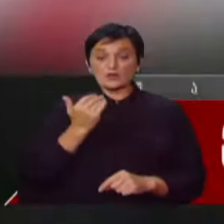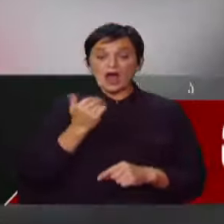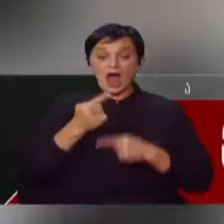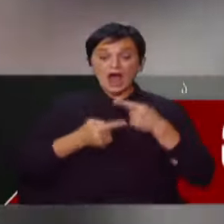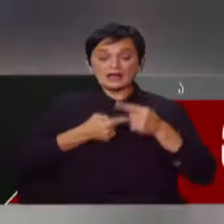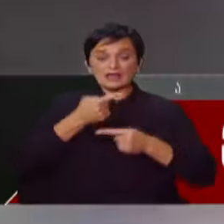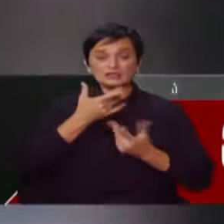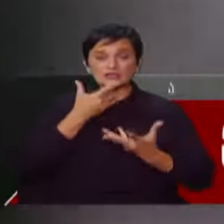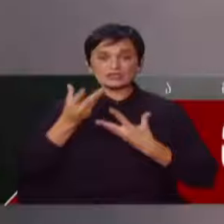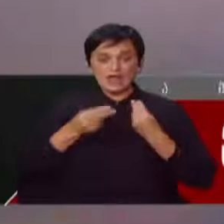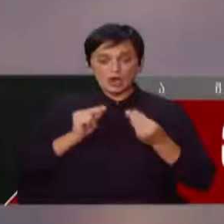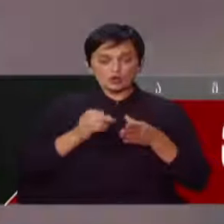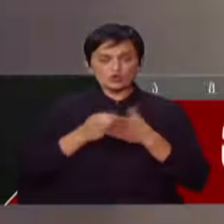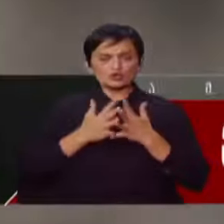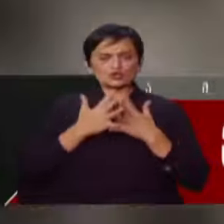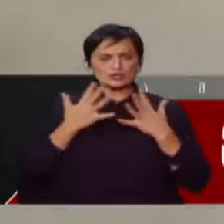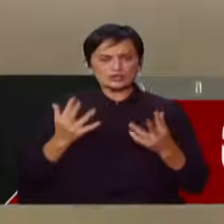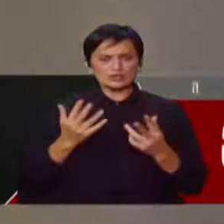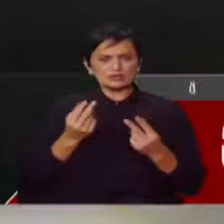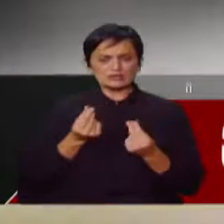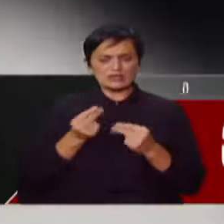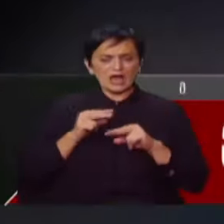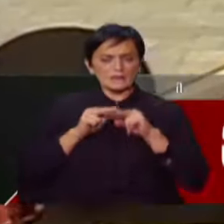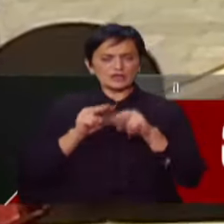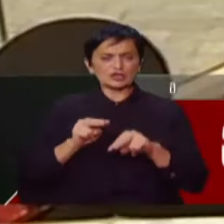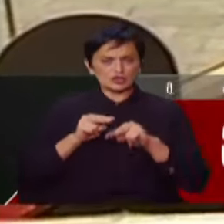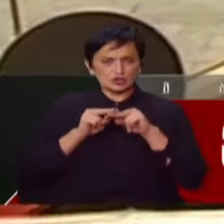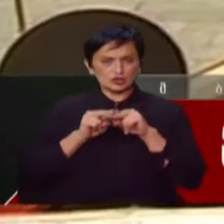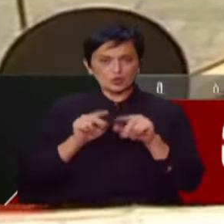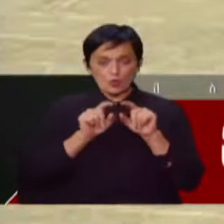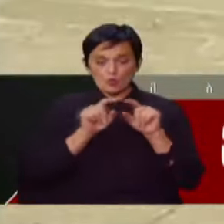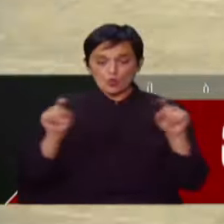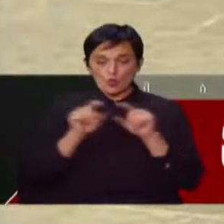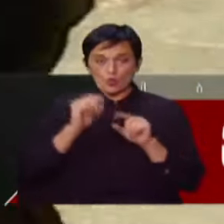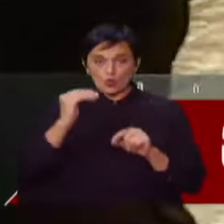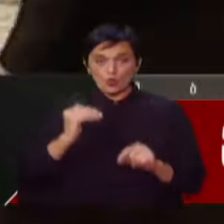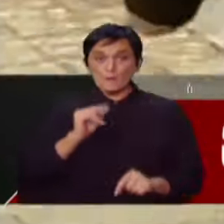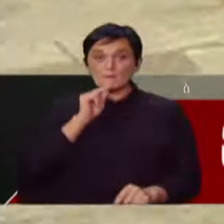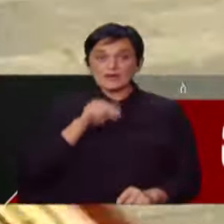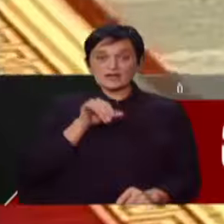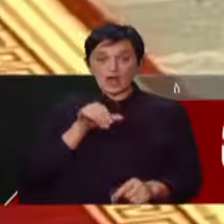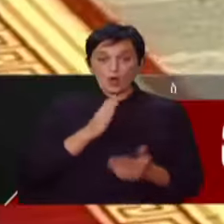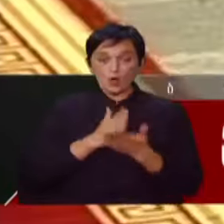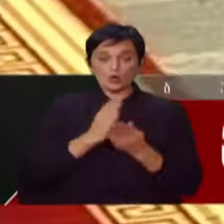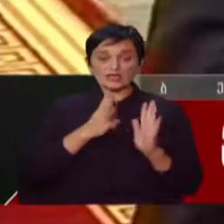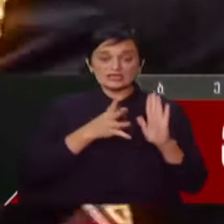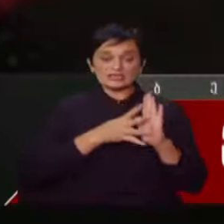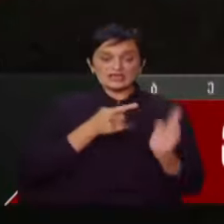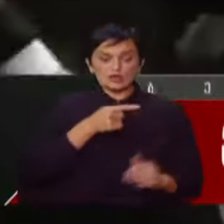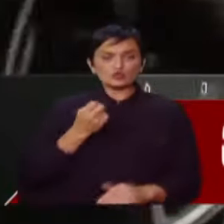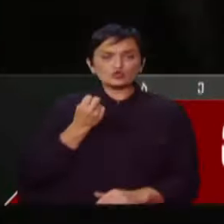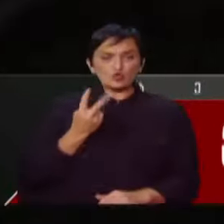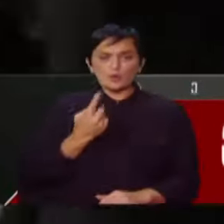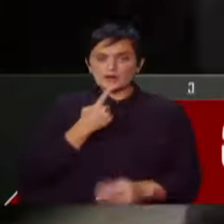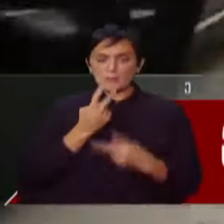ანგარიშებზეც თაღლითური კომპანიის დიდი ოდენობით თანხები ირიცხებოდა. მუხლები, რომელიც ბრალდებულებს აქვთ წარდგენილი 9-დან 12